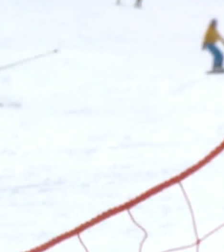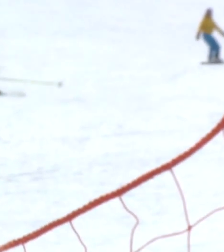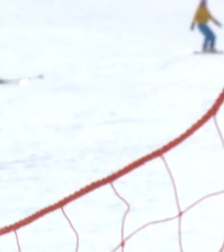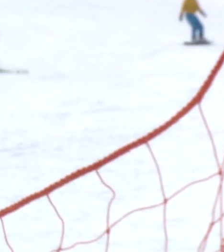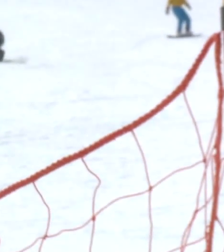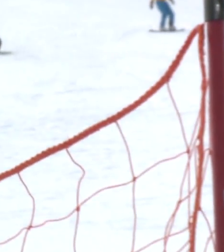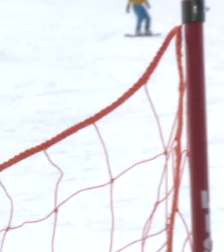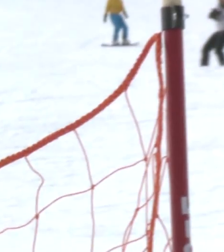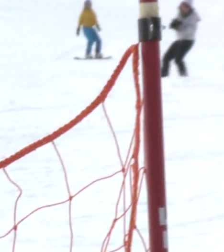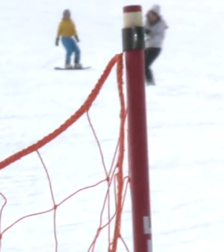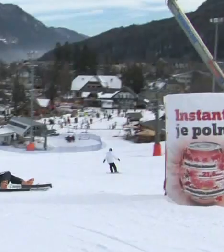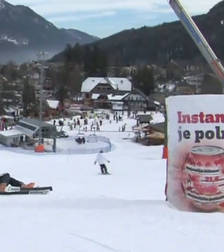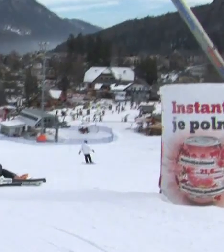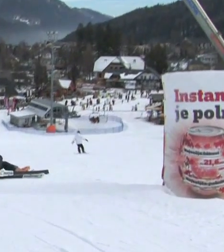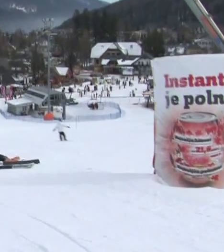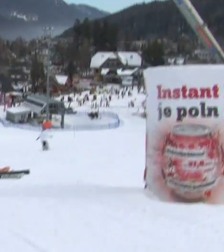Pazi.